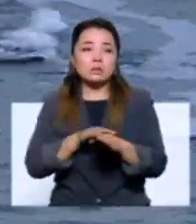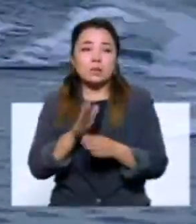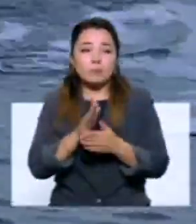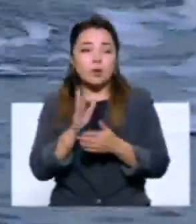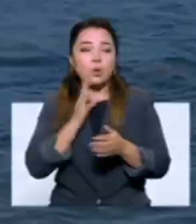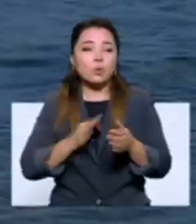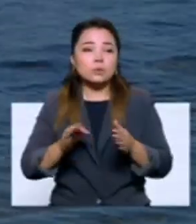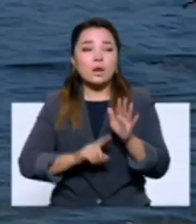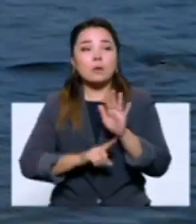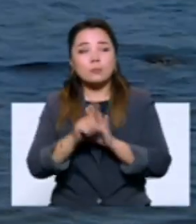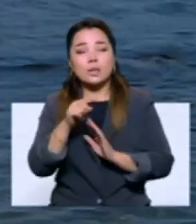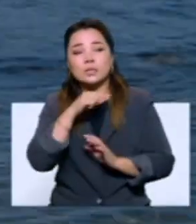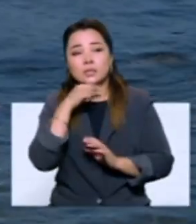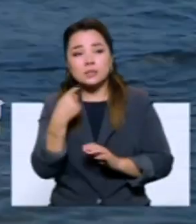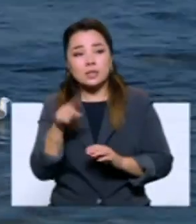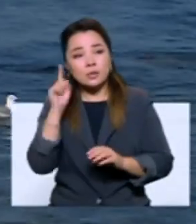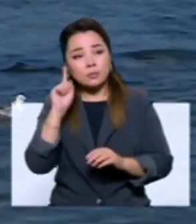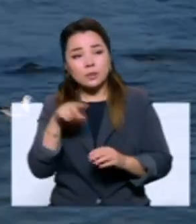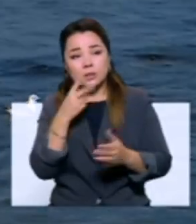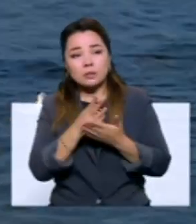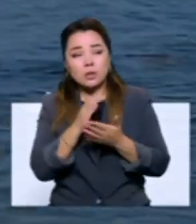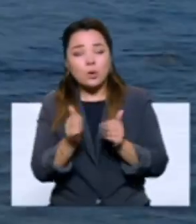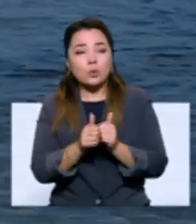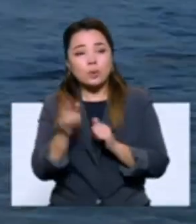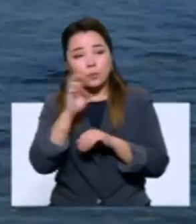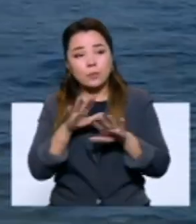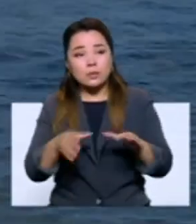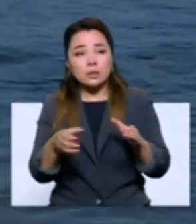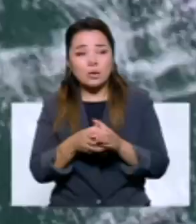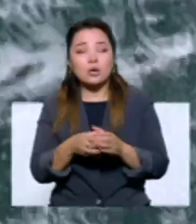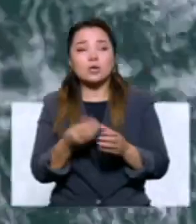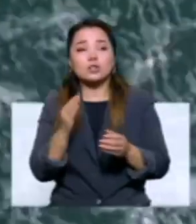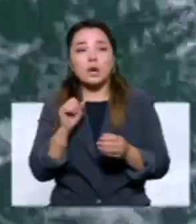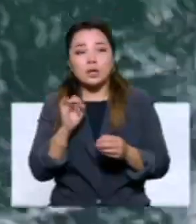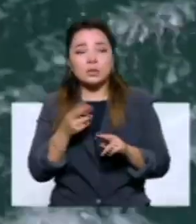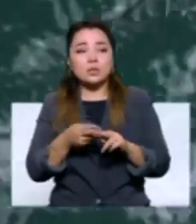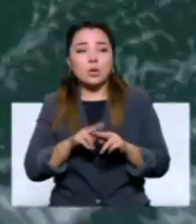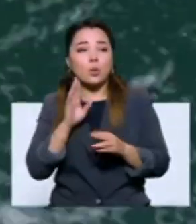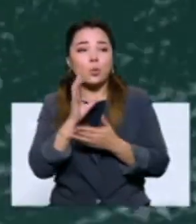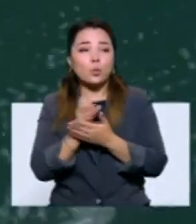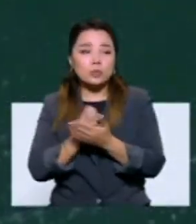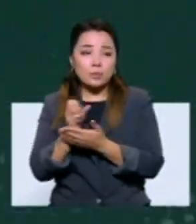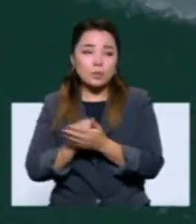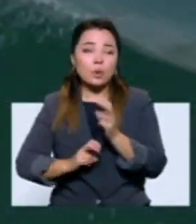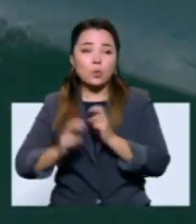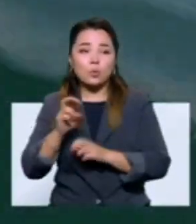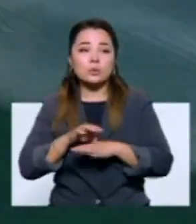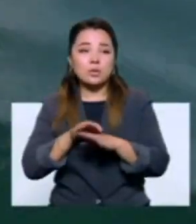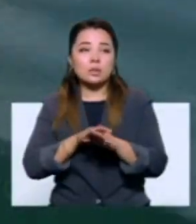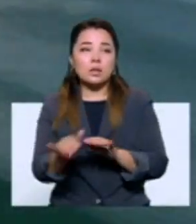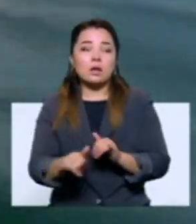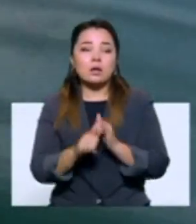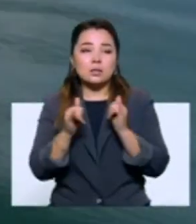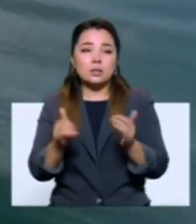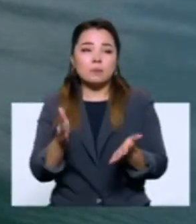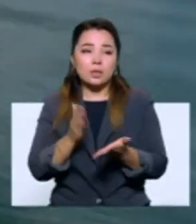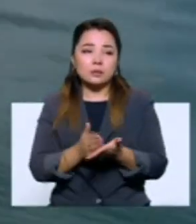өзеннің бастауы Ресейден екенін білеміз. Көрші мемлекет болса, жайық жағасындағы су қоймалары мен өндіріс орындарын көбейтіп